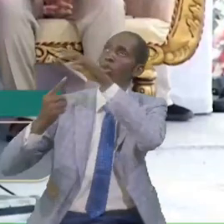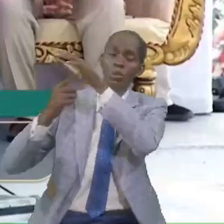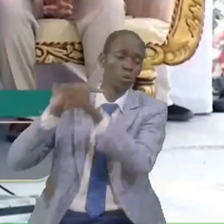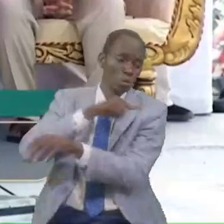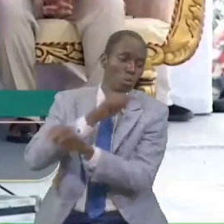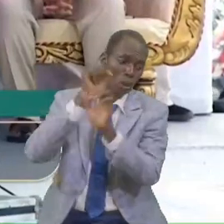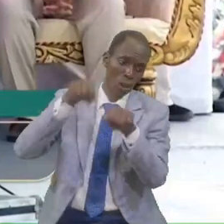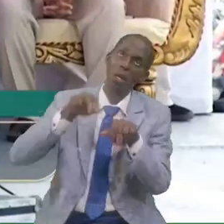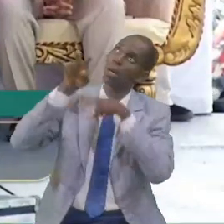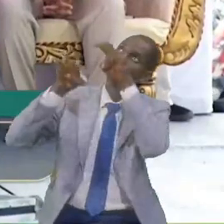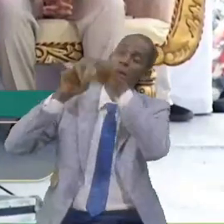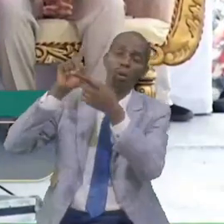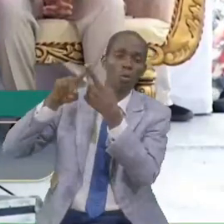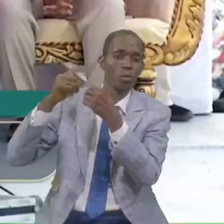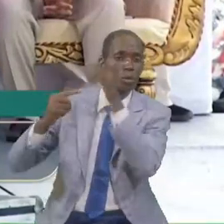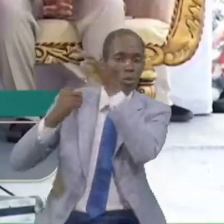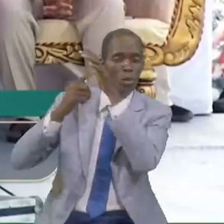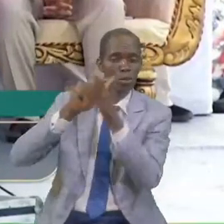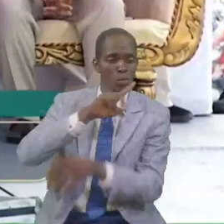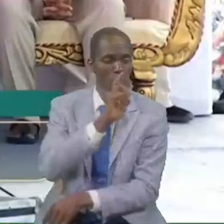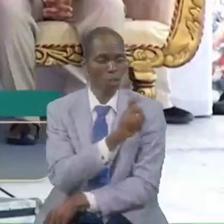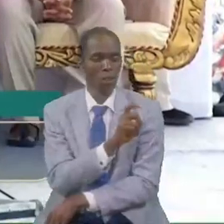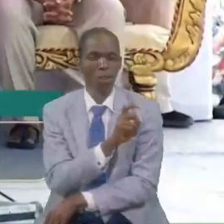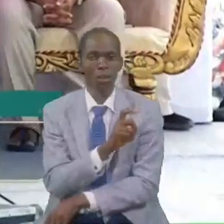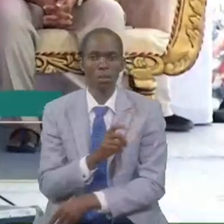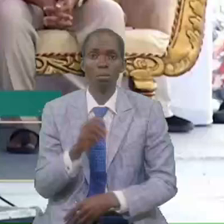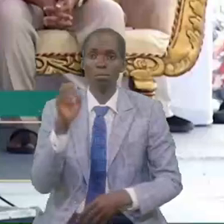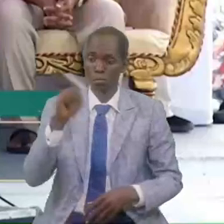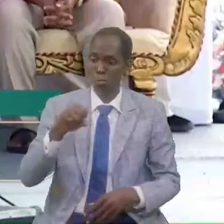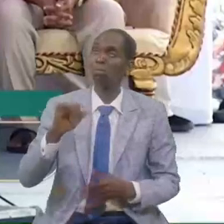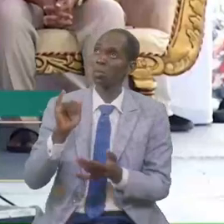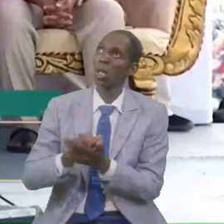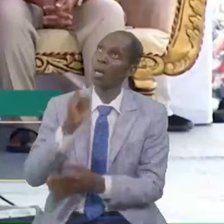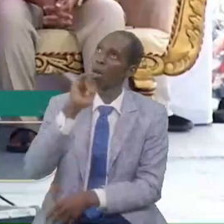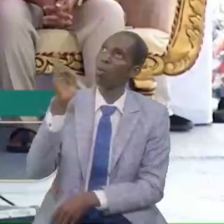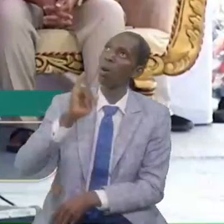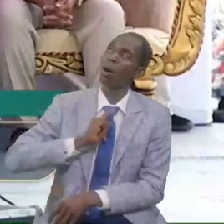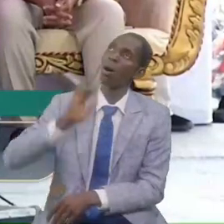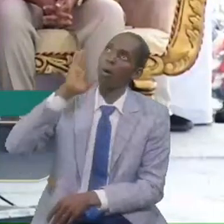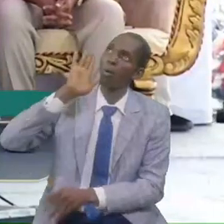Personne n'a pu gravir cette montagne et toi tu veux gravir la montagne. Oui, c'est là où je vais.